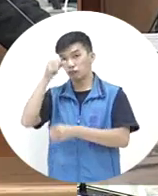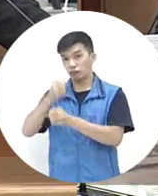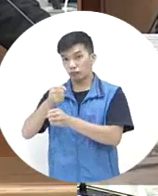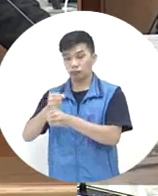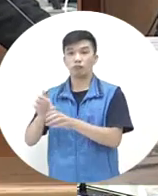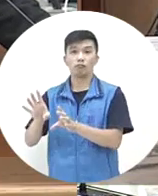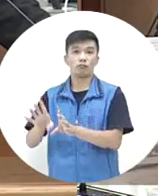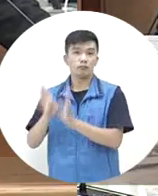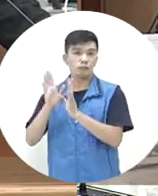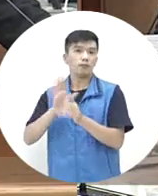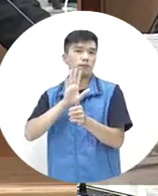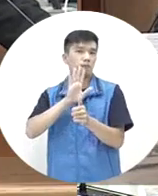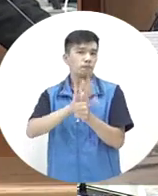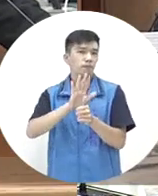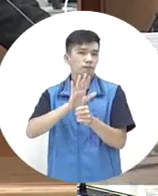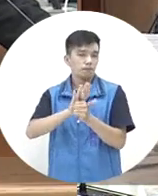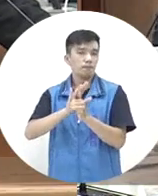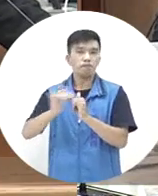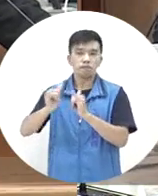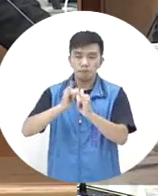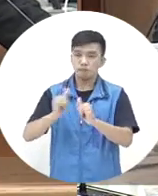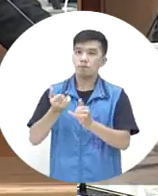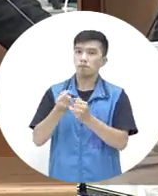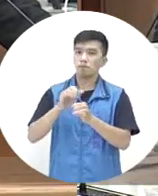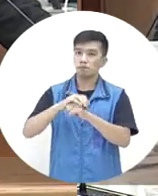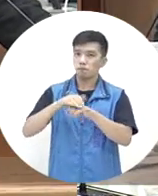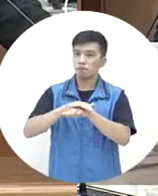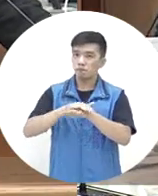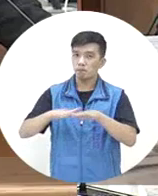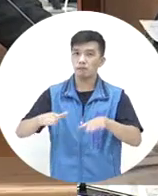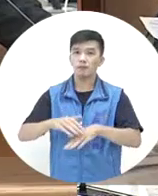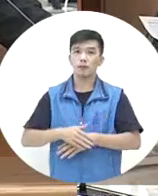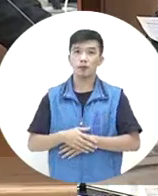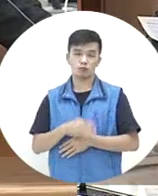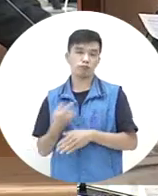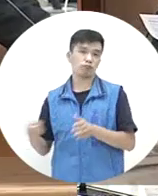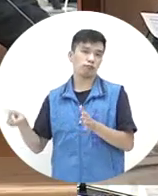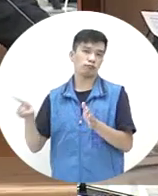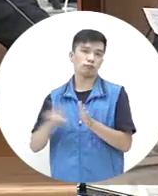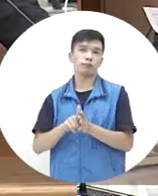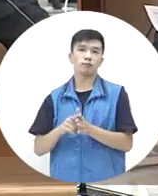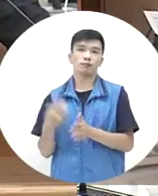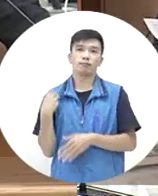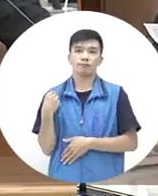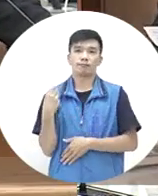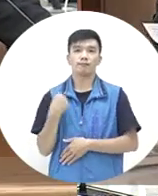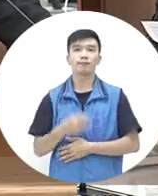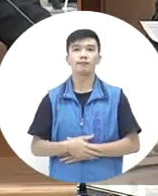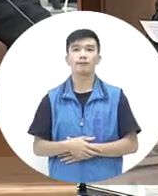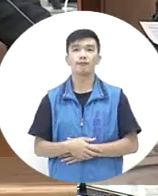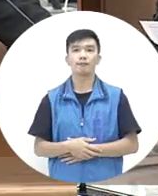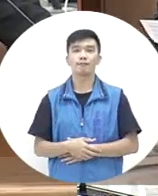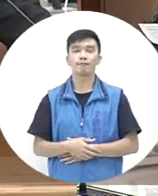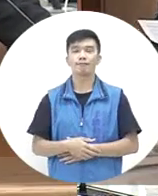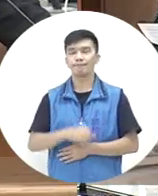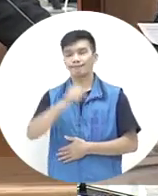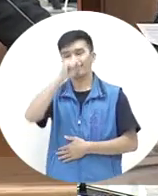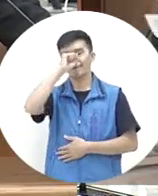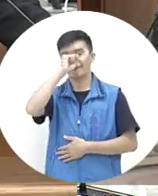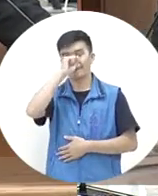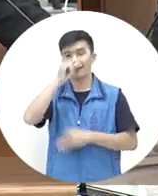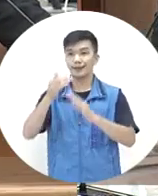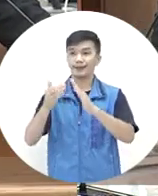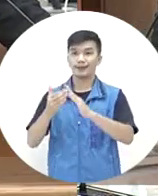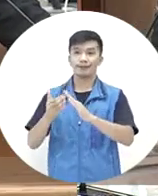家，守护人民的安全，这个永不变的初心。 谢谢市长哈，那我也蛮清楚你的答案的，